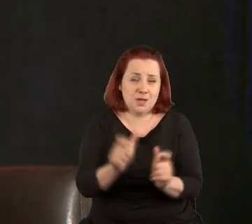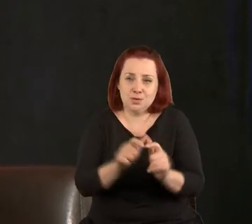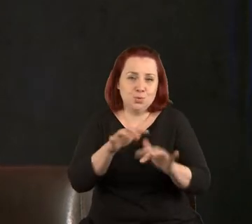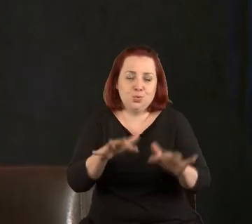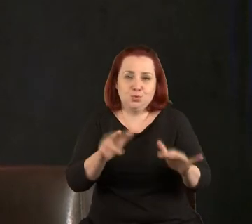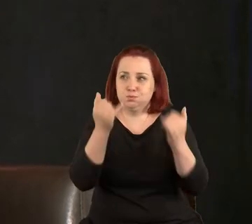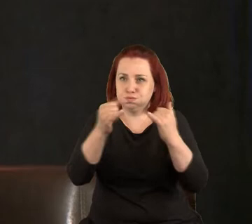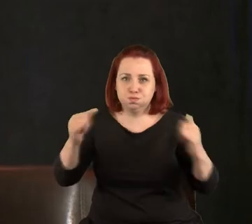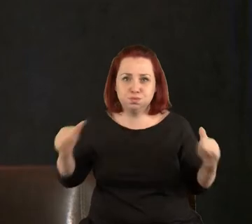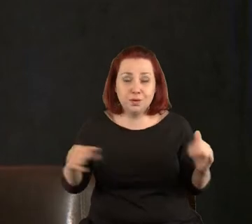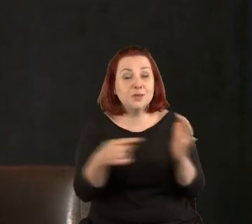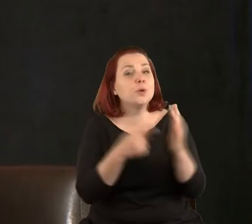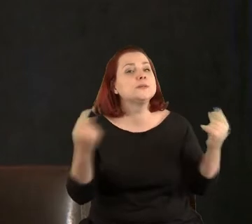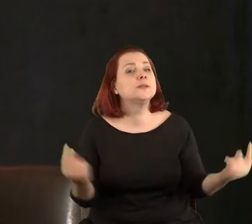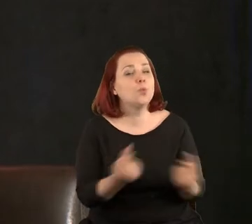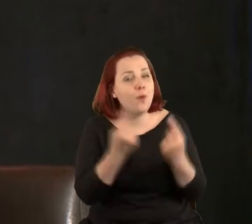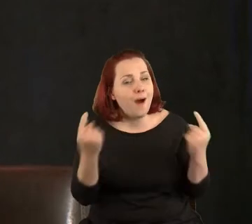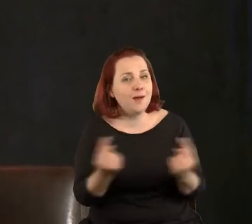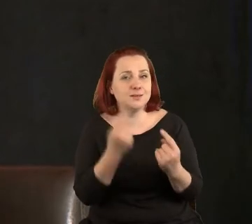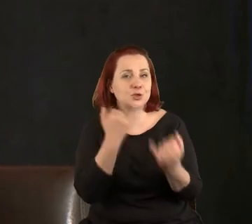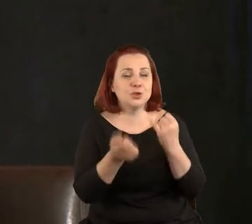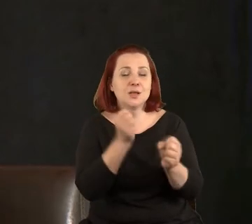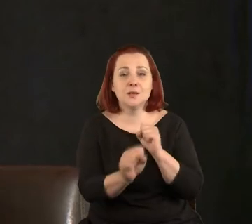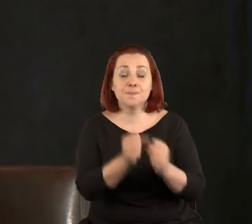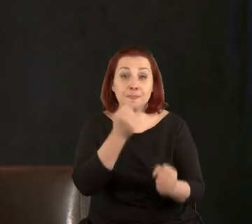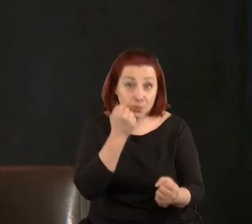tego typu sytuacje, kiedy jest trudniej,